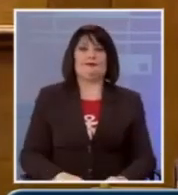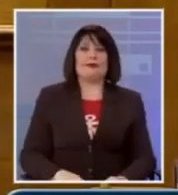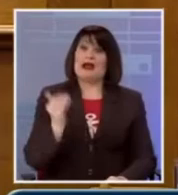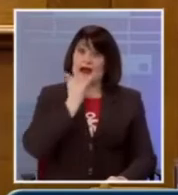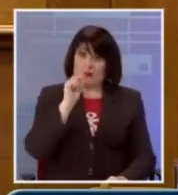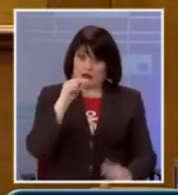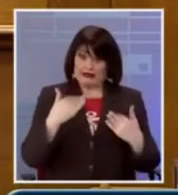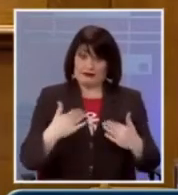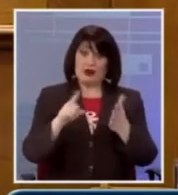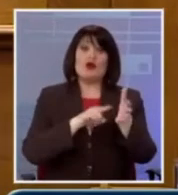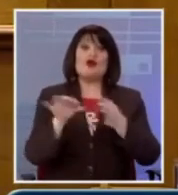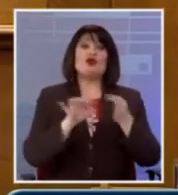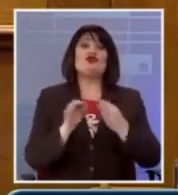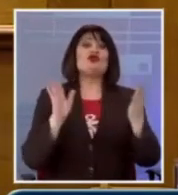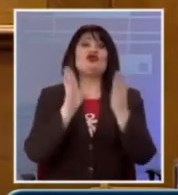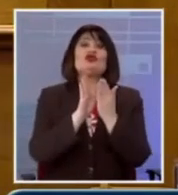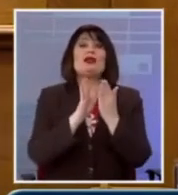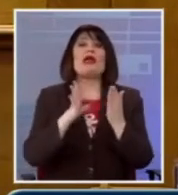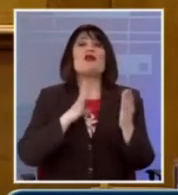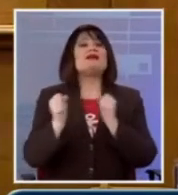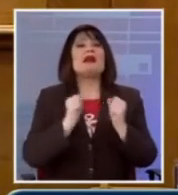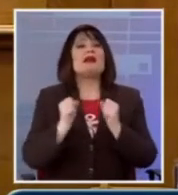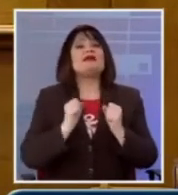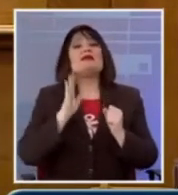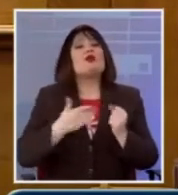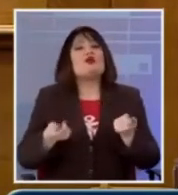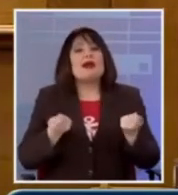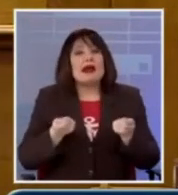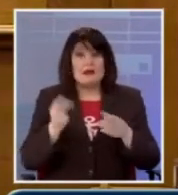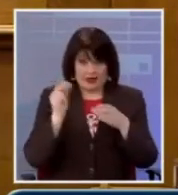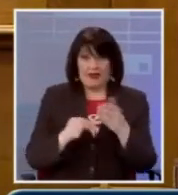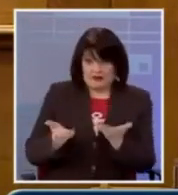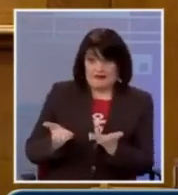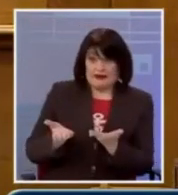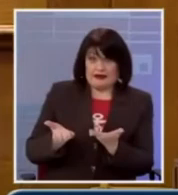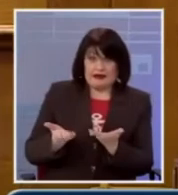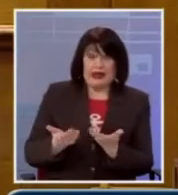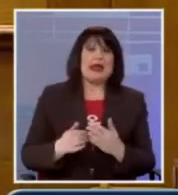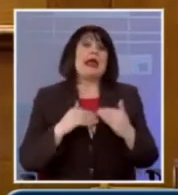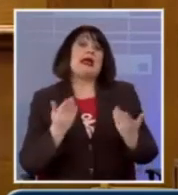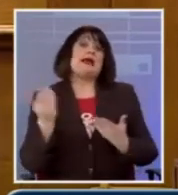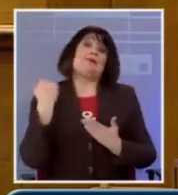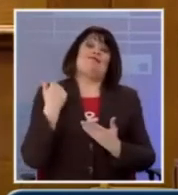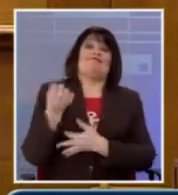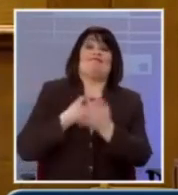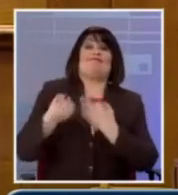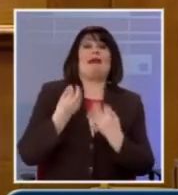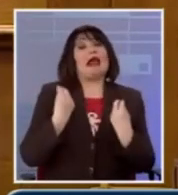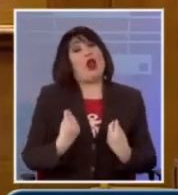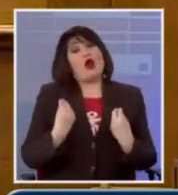άμεσα τα νομοσχέδια για την αντιμετώπιση της ανθρωπιστικής κρίσης. Θα τα ψηφίσετε ή θα νουθετείτε την κυβέρνηση να κάνει το καλό